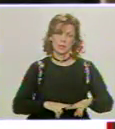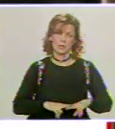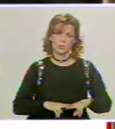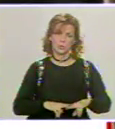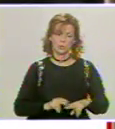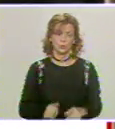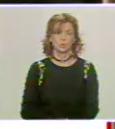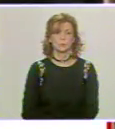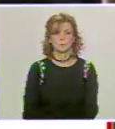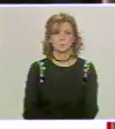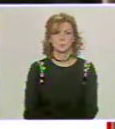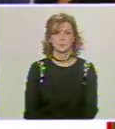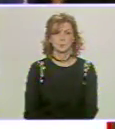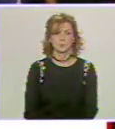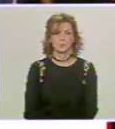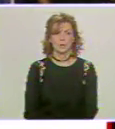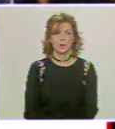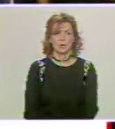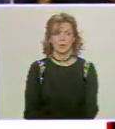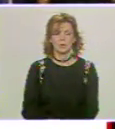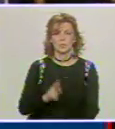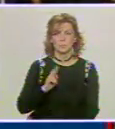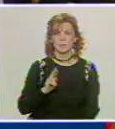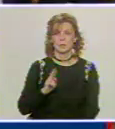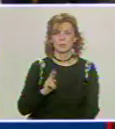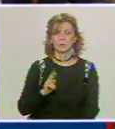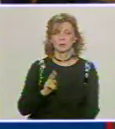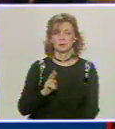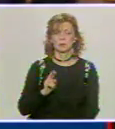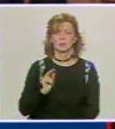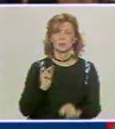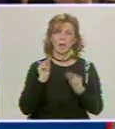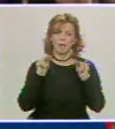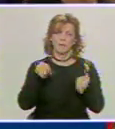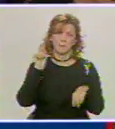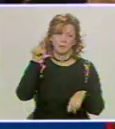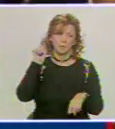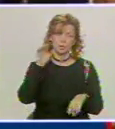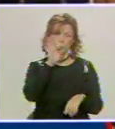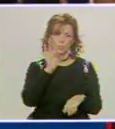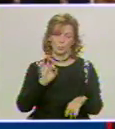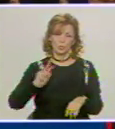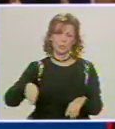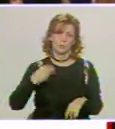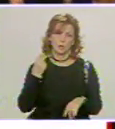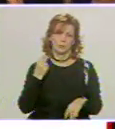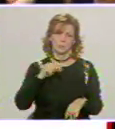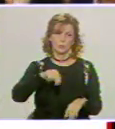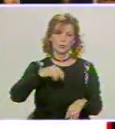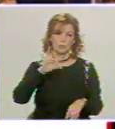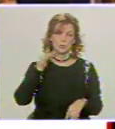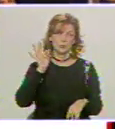doar obiectivele s-au schimbat. Să avem un procent la Olt peste 20%. Este cel mai important lucru pentru noi,